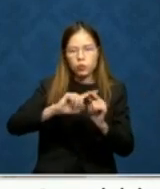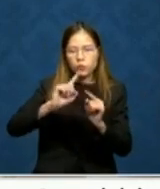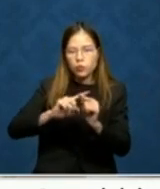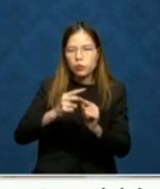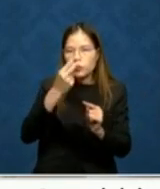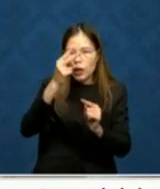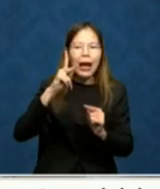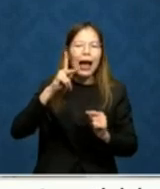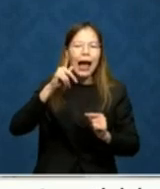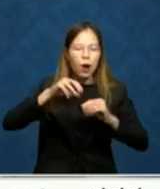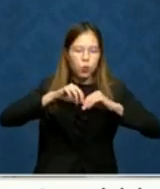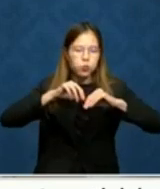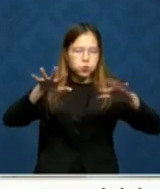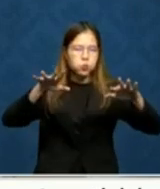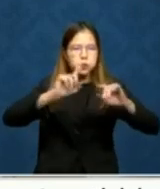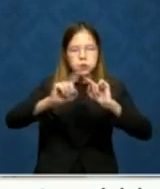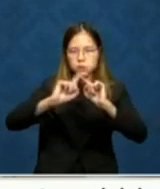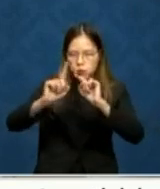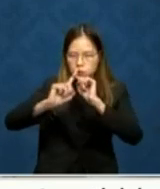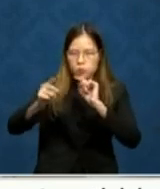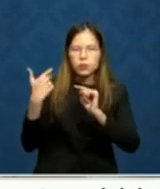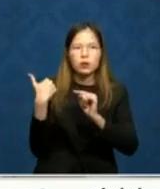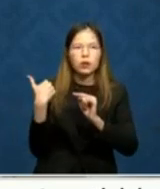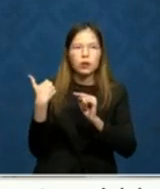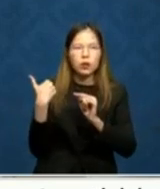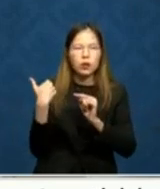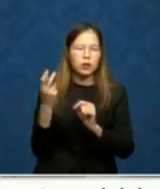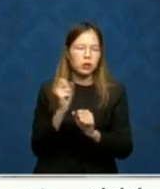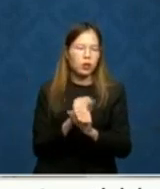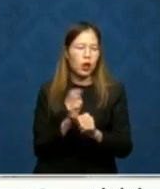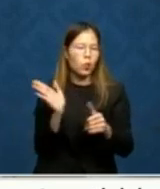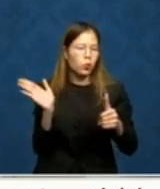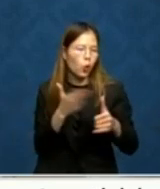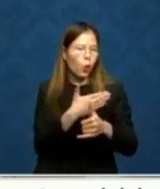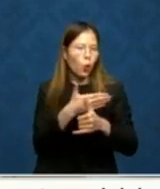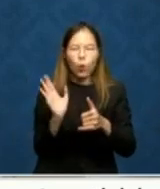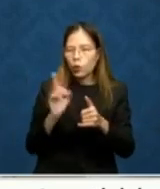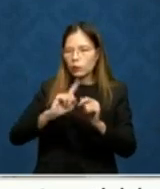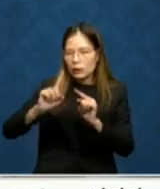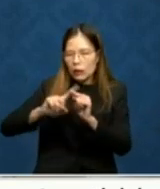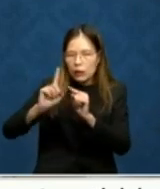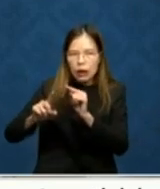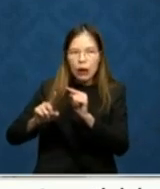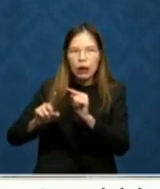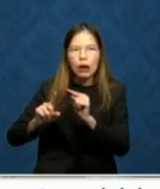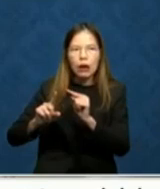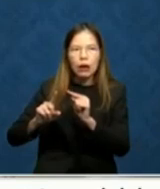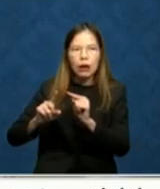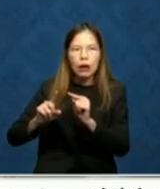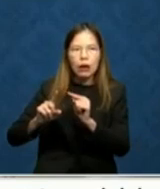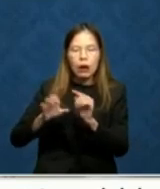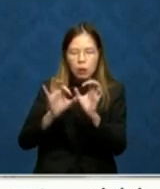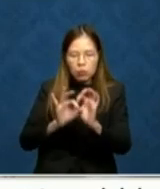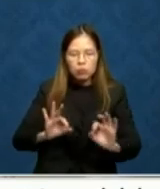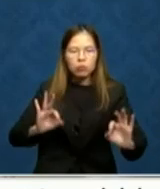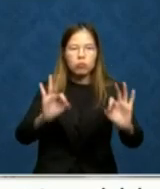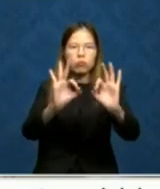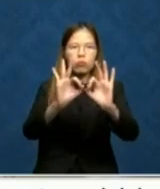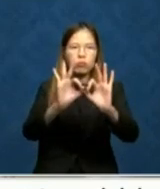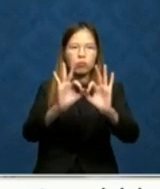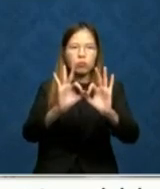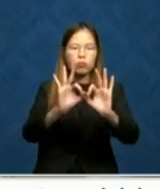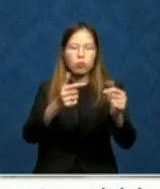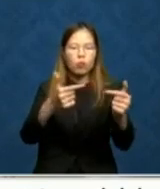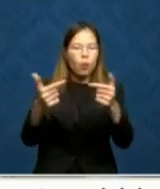และยิ่งหลายๆข่าวในปัจจุบันนะคะมีการทำร้ายร่างกายเกิดขึ้นแน่นอนค่ะประเด็นนี้เป็นประเด็นหนึ่งที่เราจะต้องมาถก